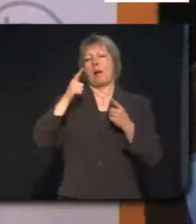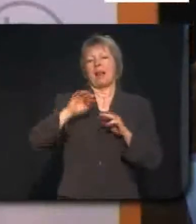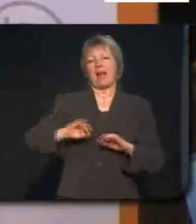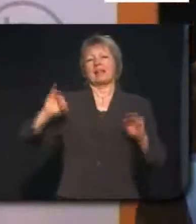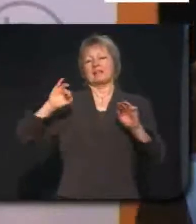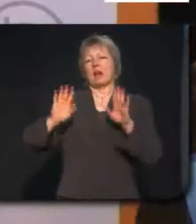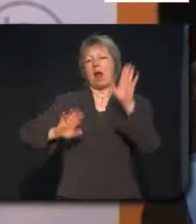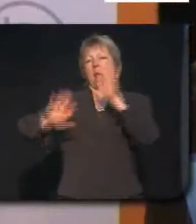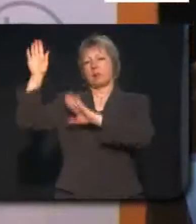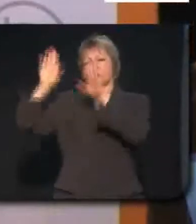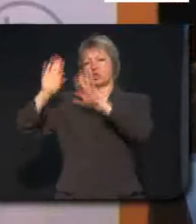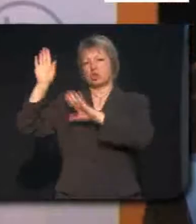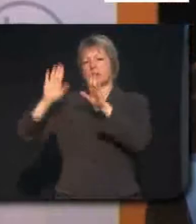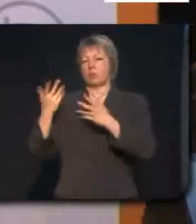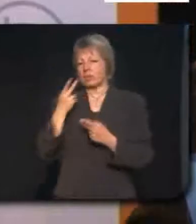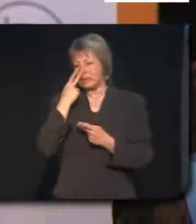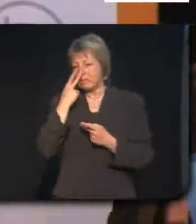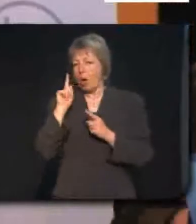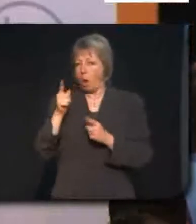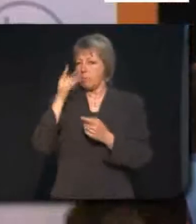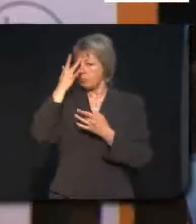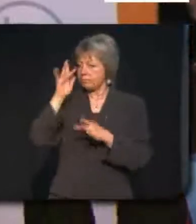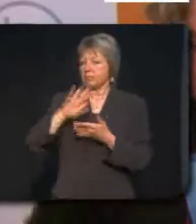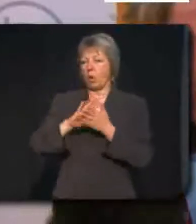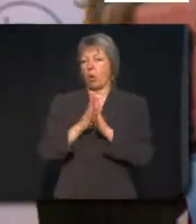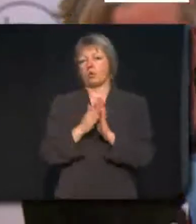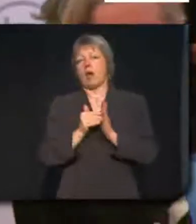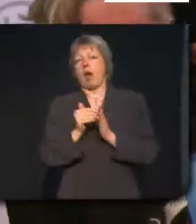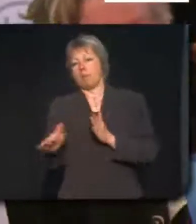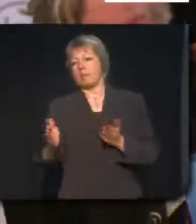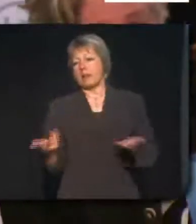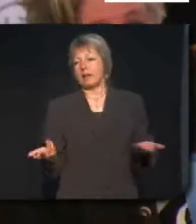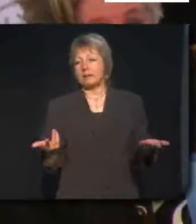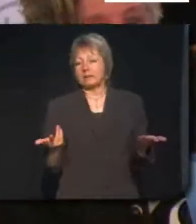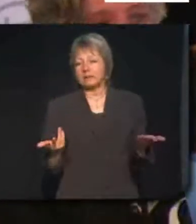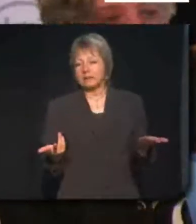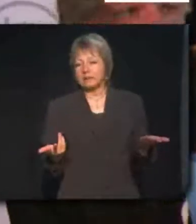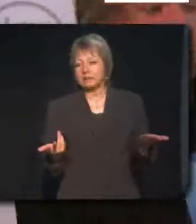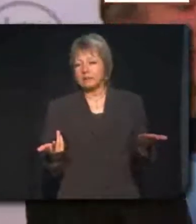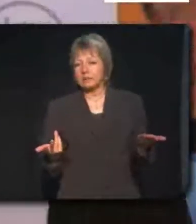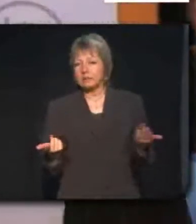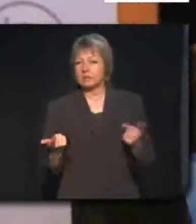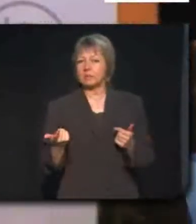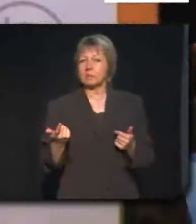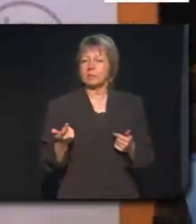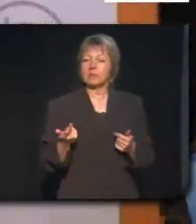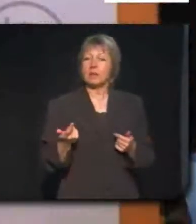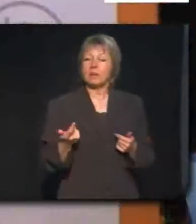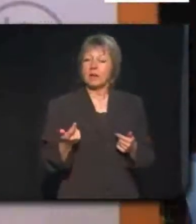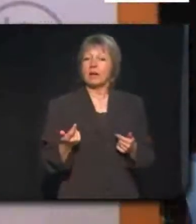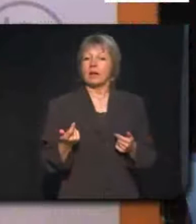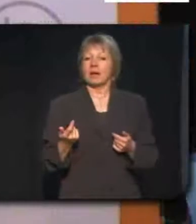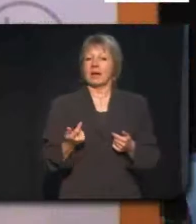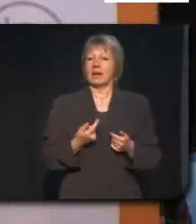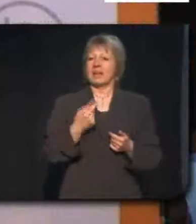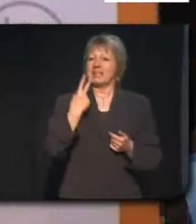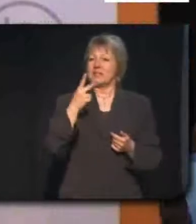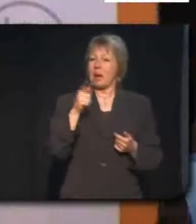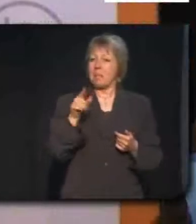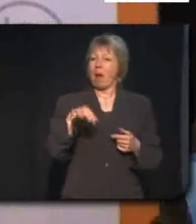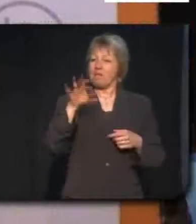angenommen oder abgelehnt diese drei diese beiden Wahlgänge werden hinten auf